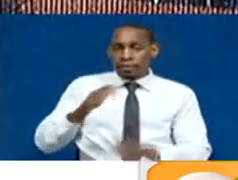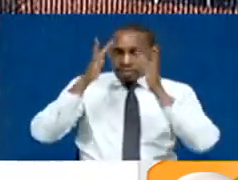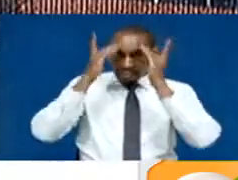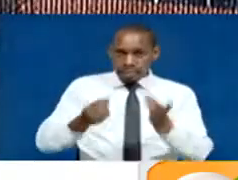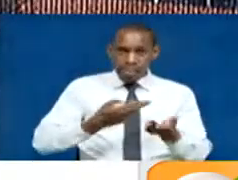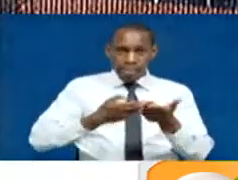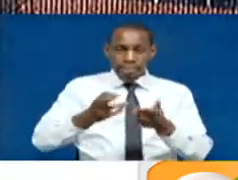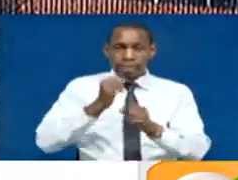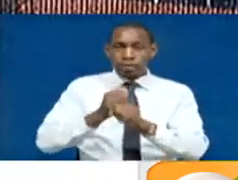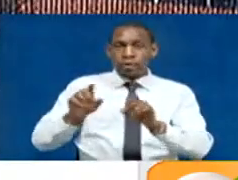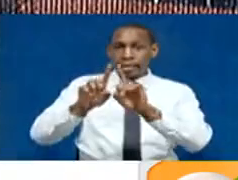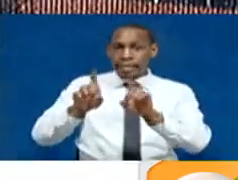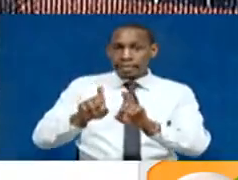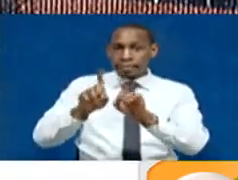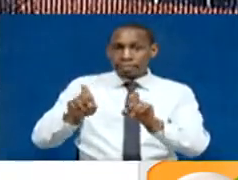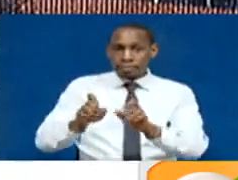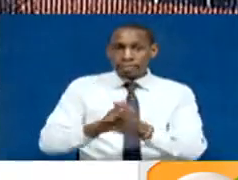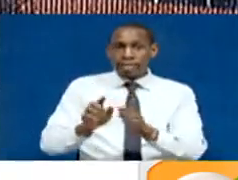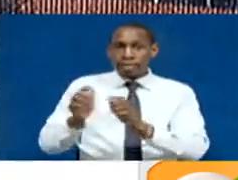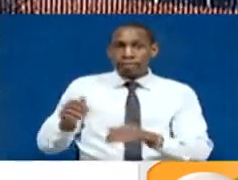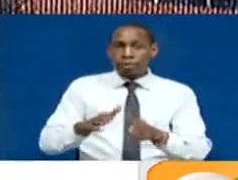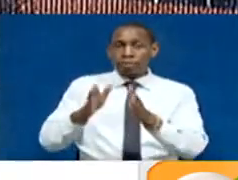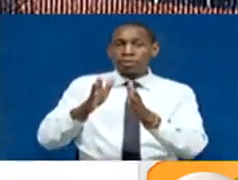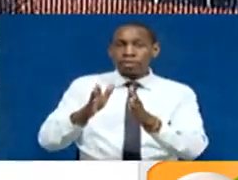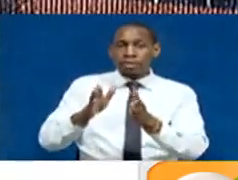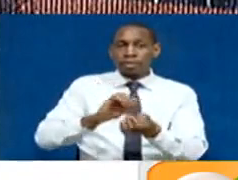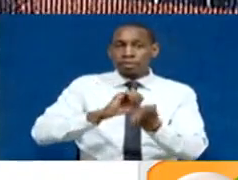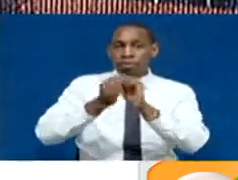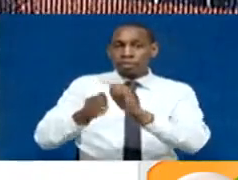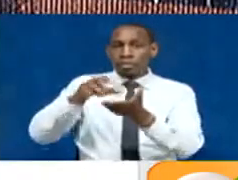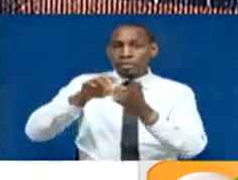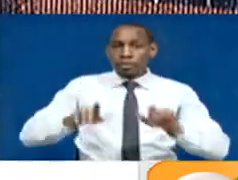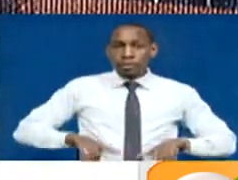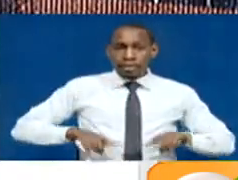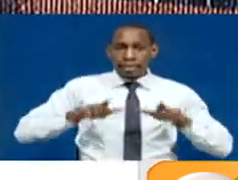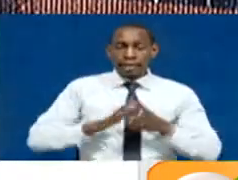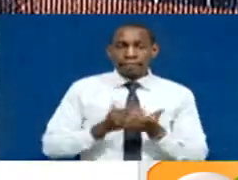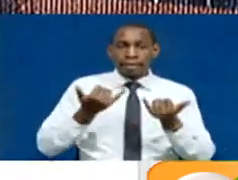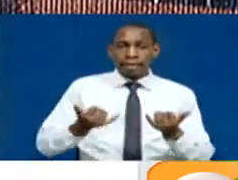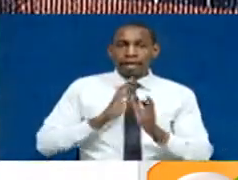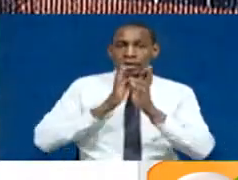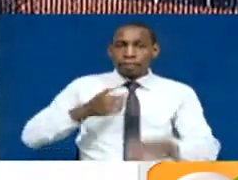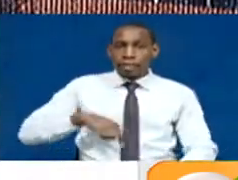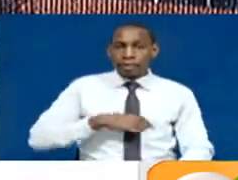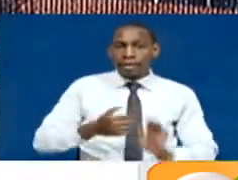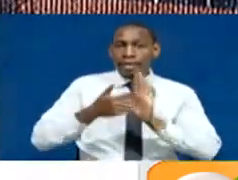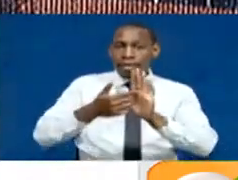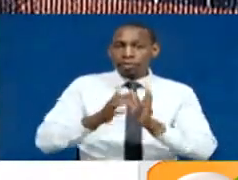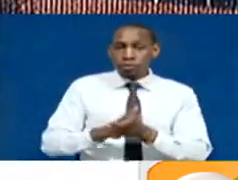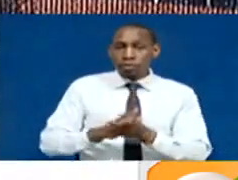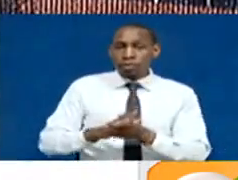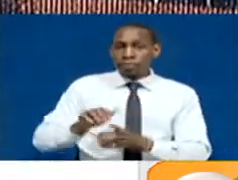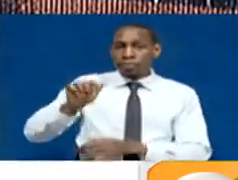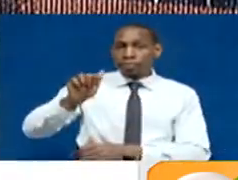aliamua kujisajili kufanya mtihani huo kama mojawapo ya njia za kubadili mkondo wa maisha yake. Na kama Laura Utieno anavyoarifu ni kwamba